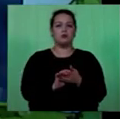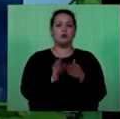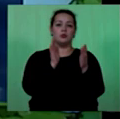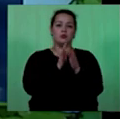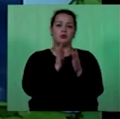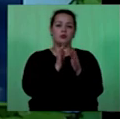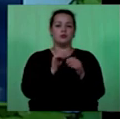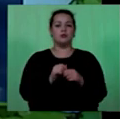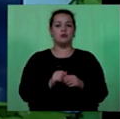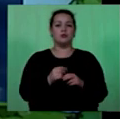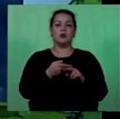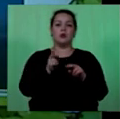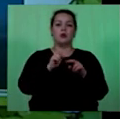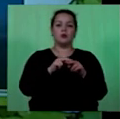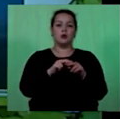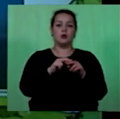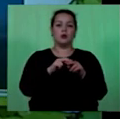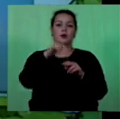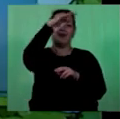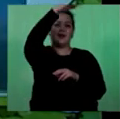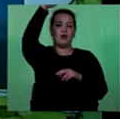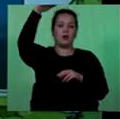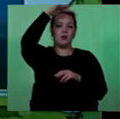Природа – это небо.